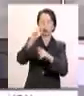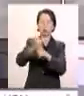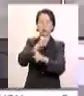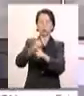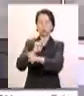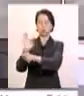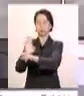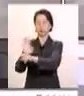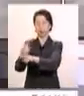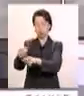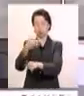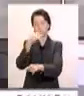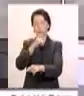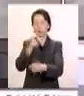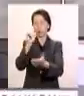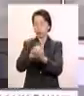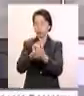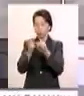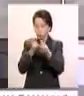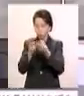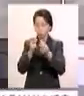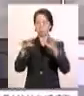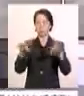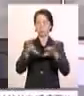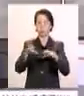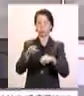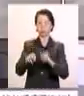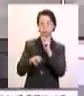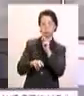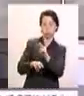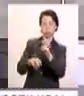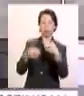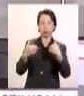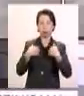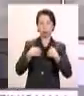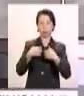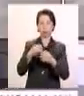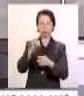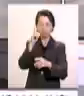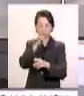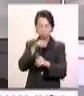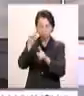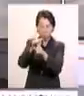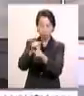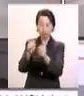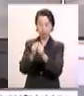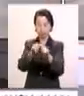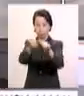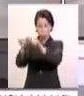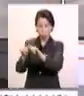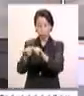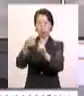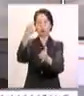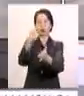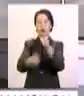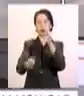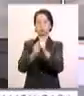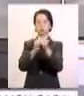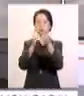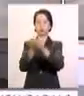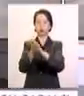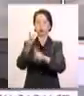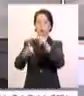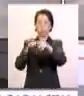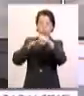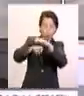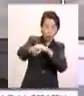peniaga sekaligus merupakan usaha yang dilaksana memandangkan wujudnya ketirisan dalam program penyeragaman harga yang menyebabkan